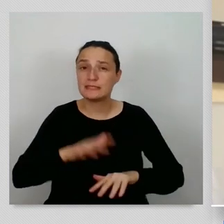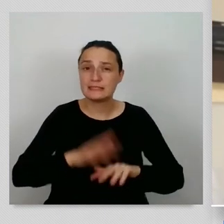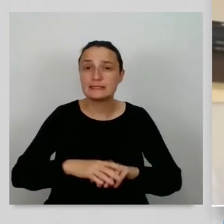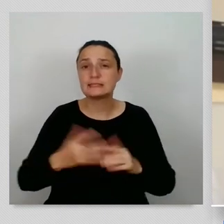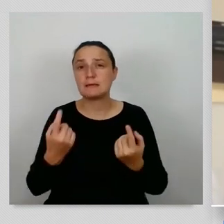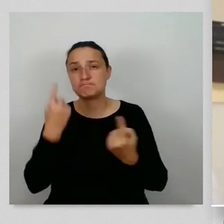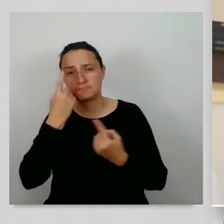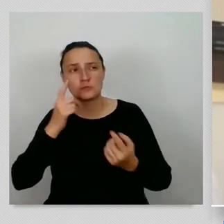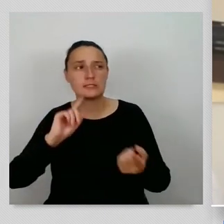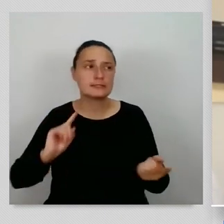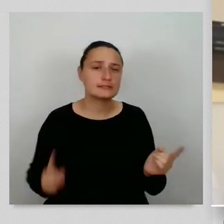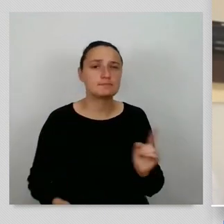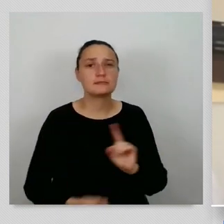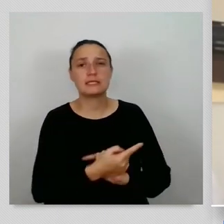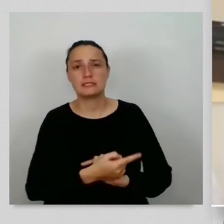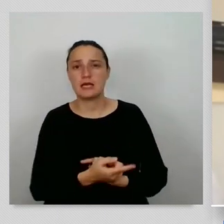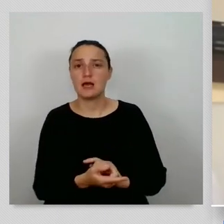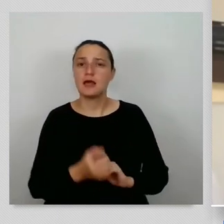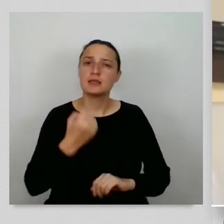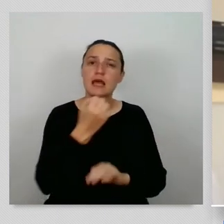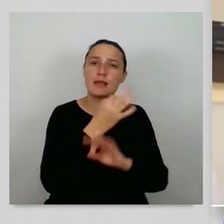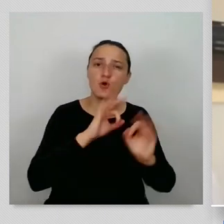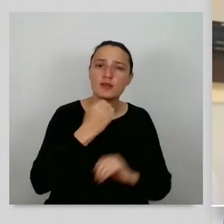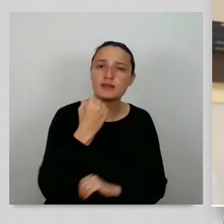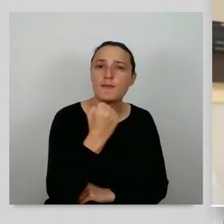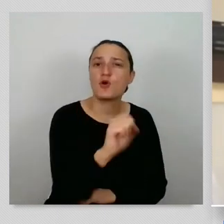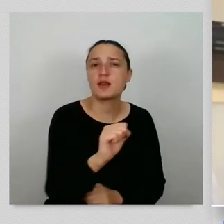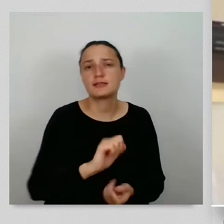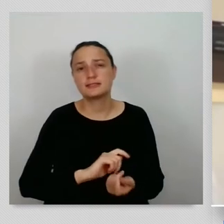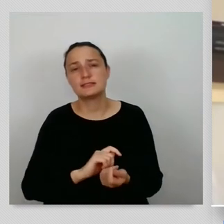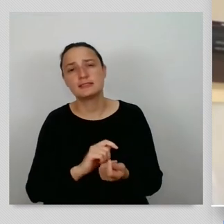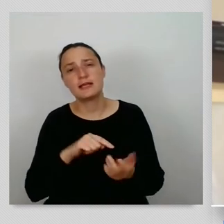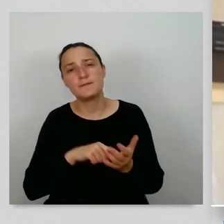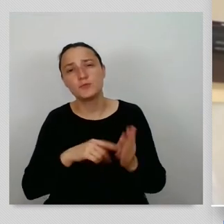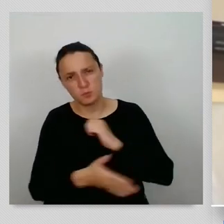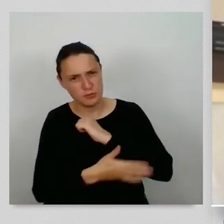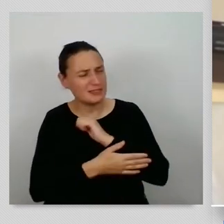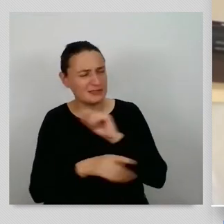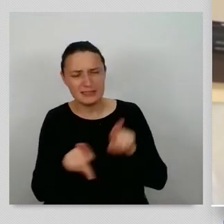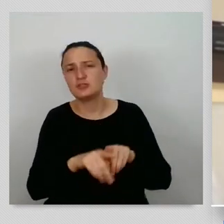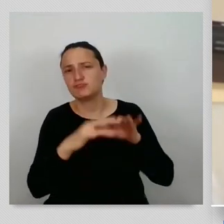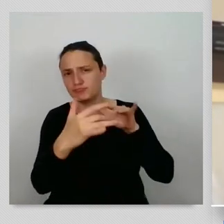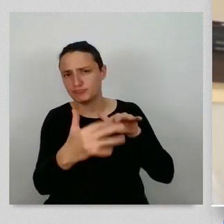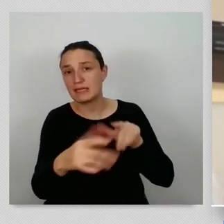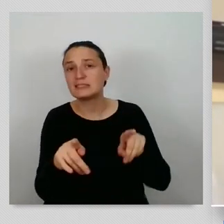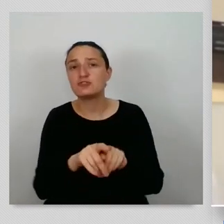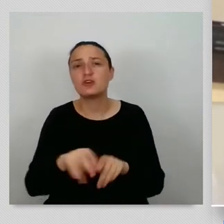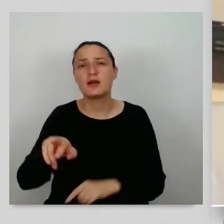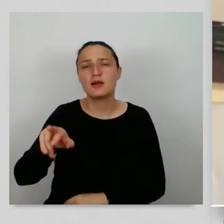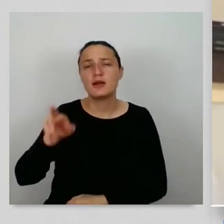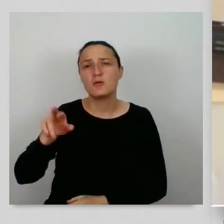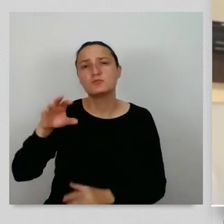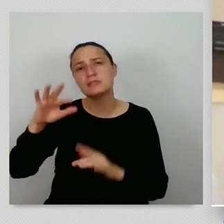systemu liberalnej demokracji opartej na także na więziach społecznych i tych republikańskich,